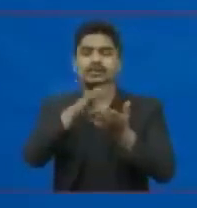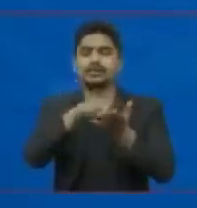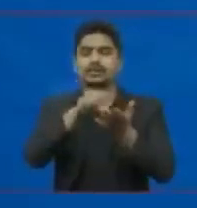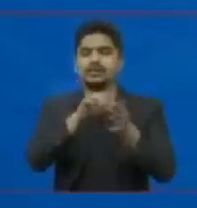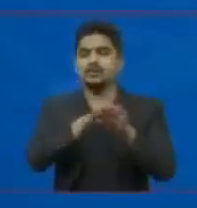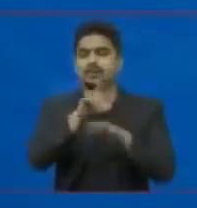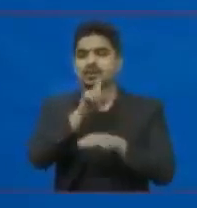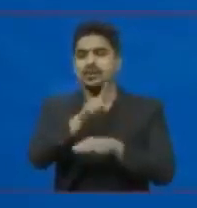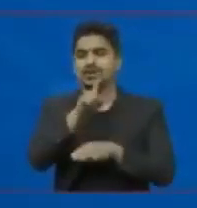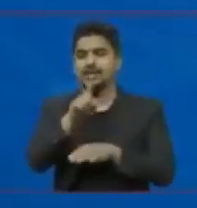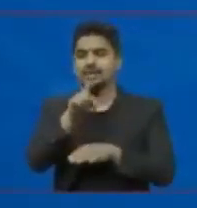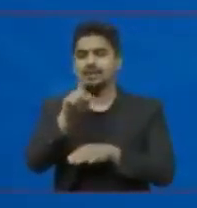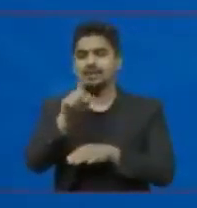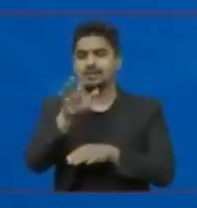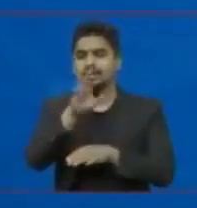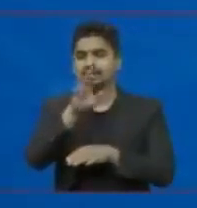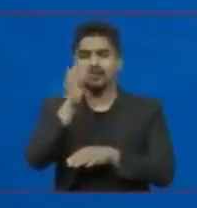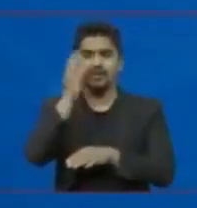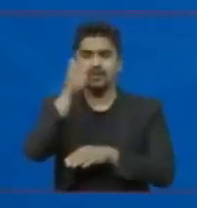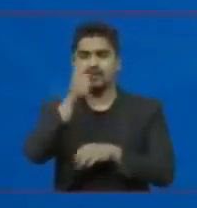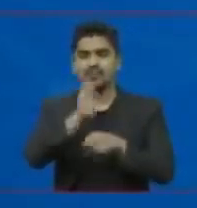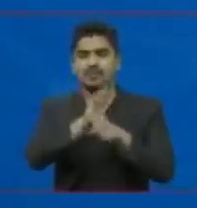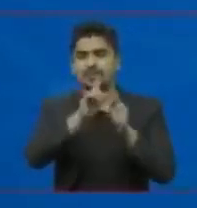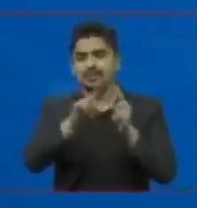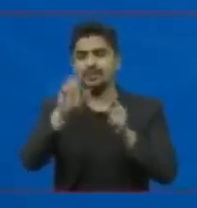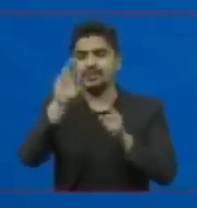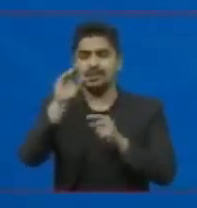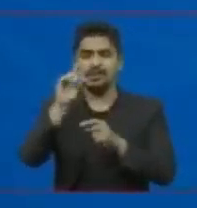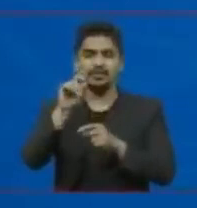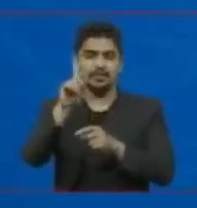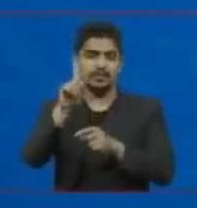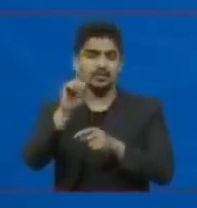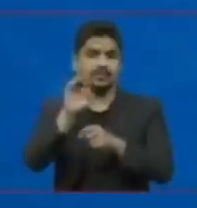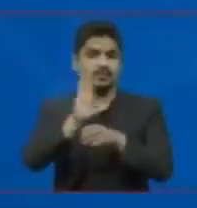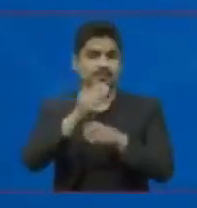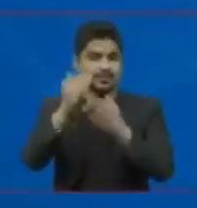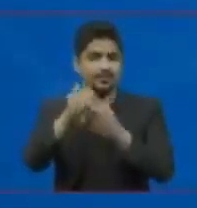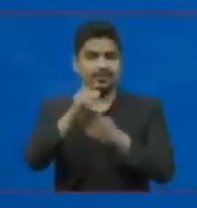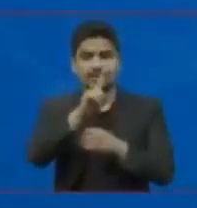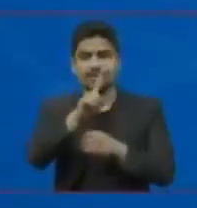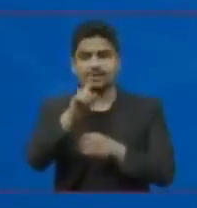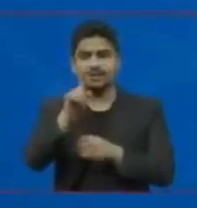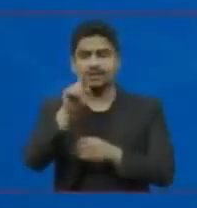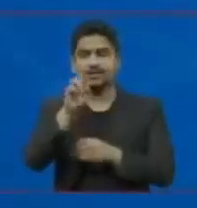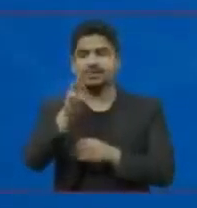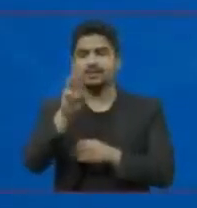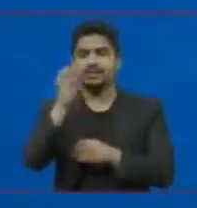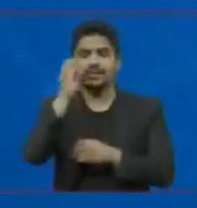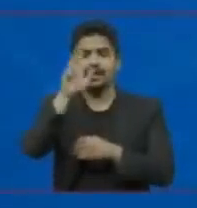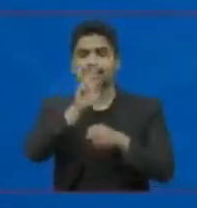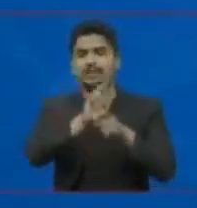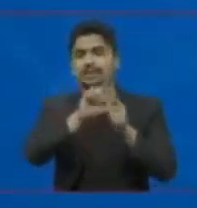भने उच्चतम 1463 र औसतमा 1150 मेगावाट पुगेको छ। माग धान्न विद्युत प्राधिकरणले